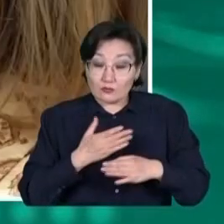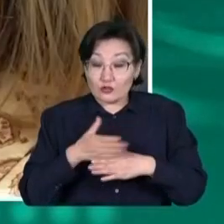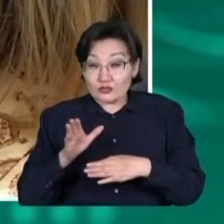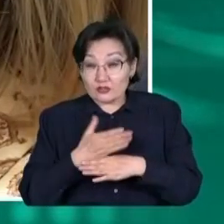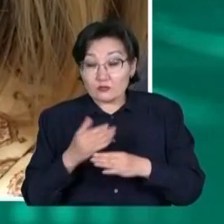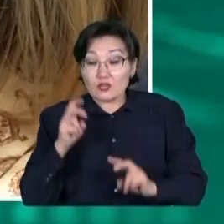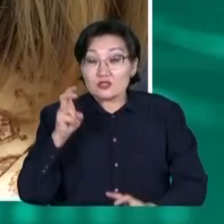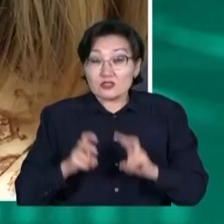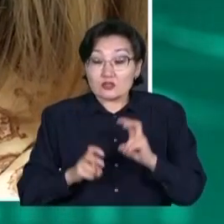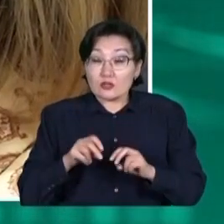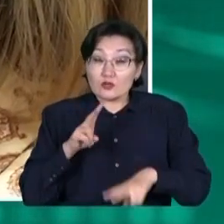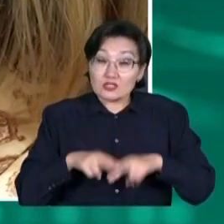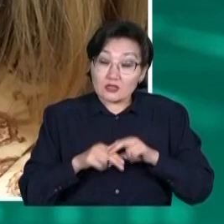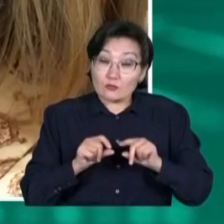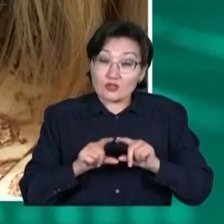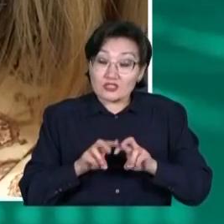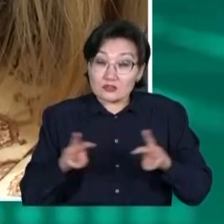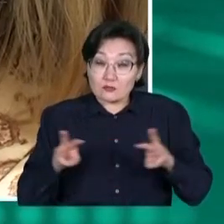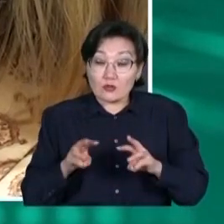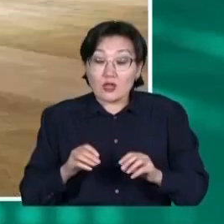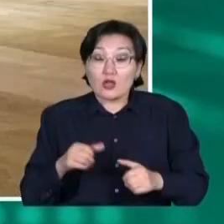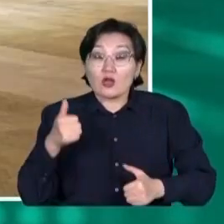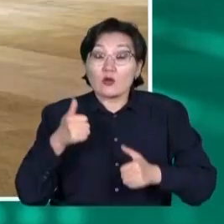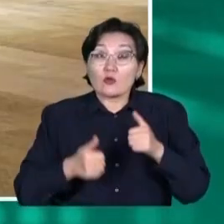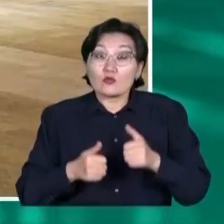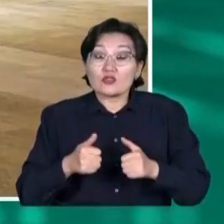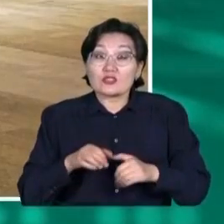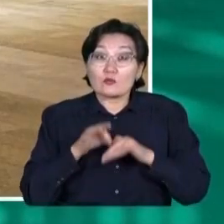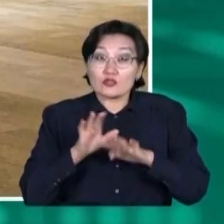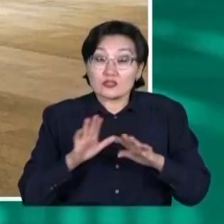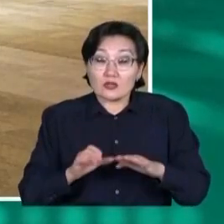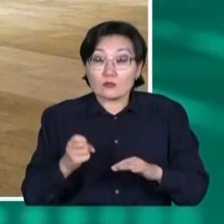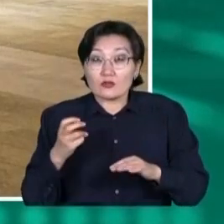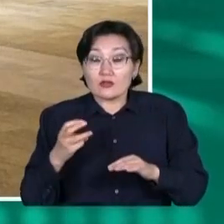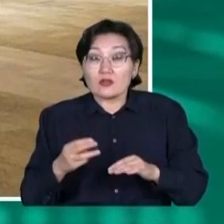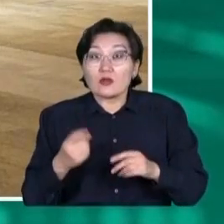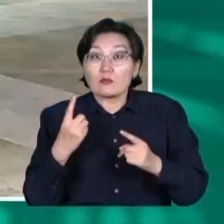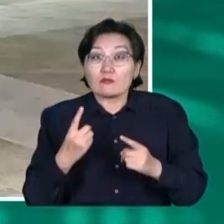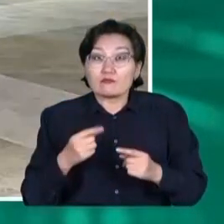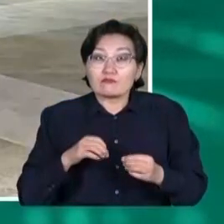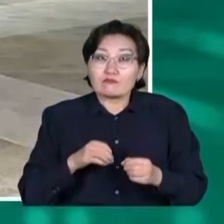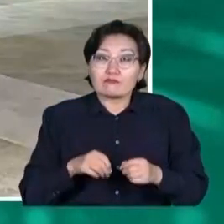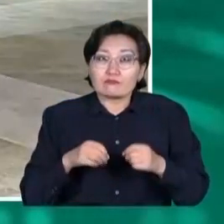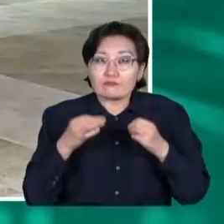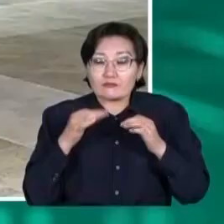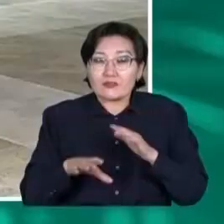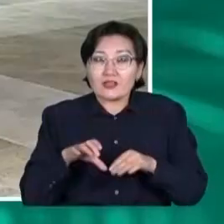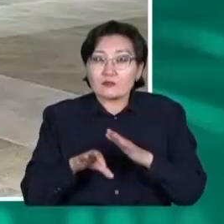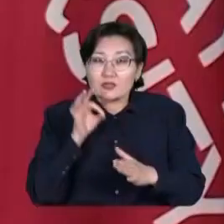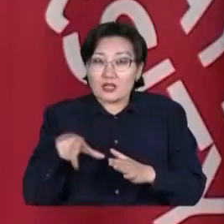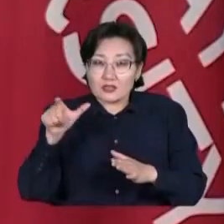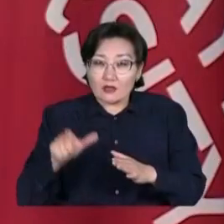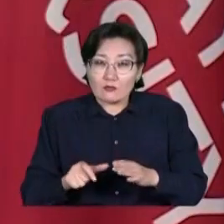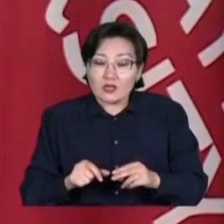бөлек өнеркәсіп және құрылыс ведомствосының аукцион өткізбей белгілі бір субъектіге артықшылық бергені әшкере болыпты.